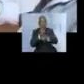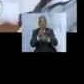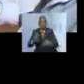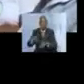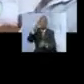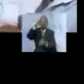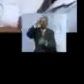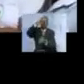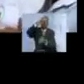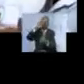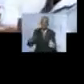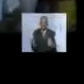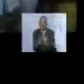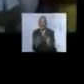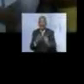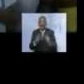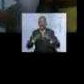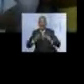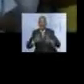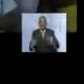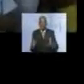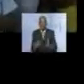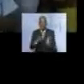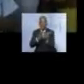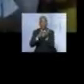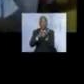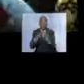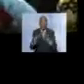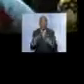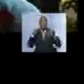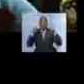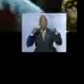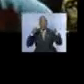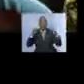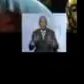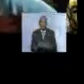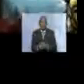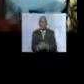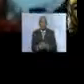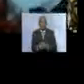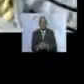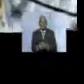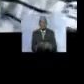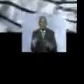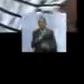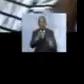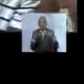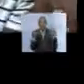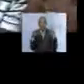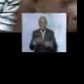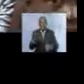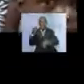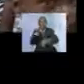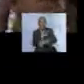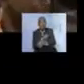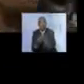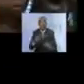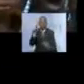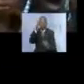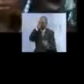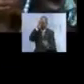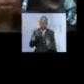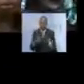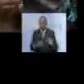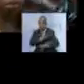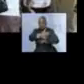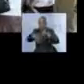vitamine A. À Bouaké, ce sont plus de 250 000 enfants qui sont concernés par le premier passage de vaccination de l'année 2014.